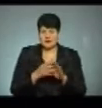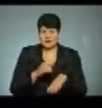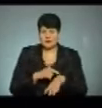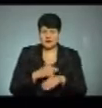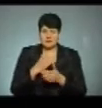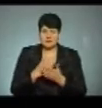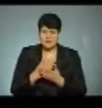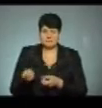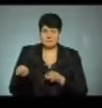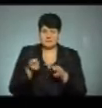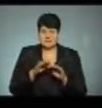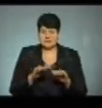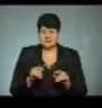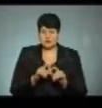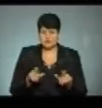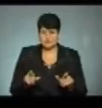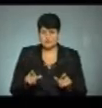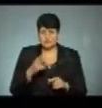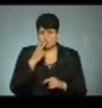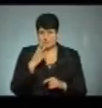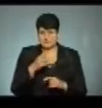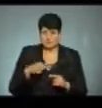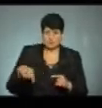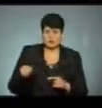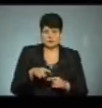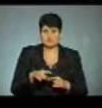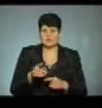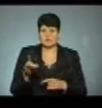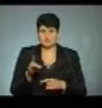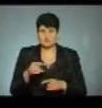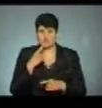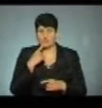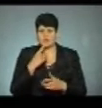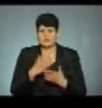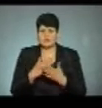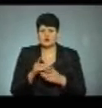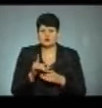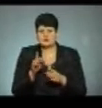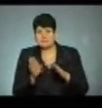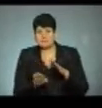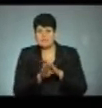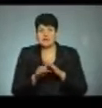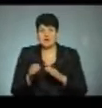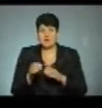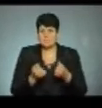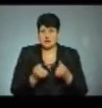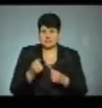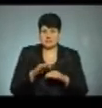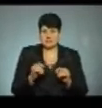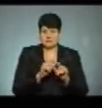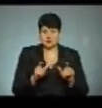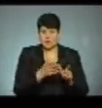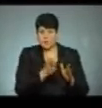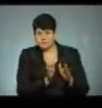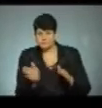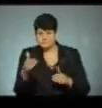мав вести дітей до школи. Дивлюся, оточили район, кажуть, є щось під машиною, ну мало ли. Дітей до школи окольними